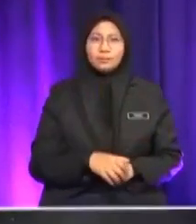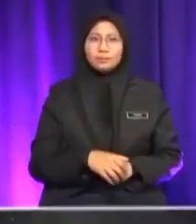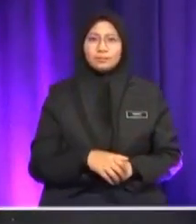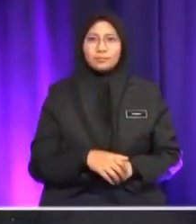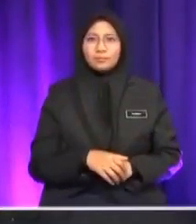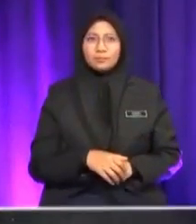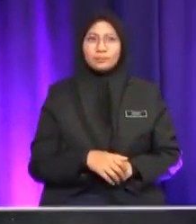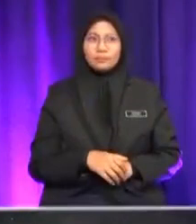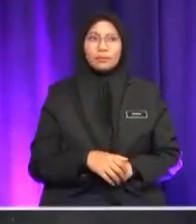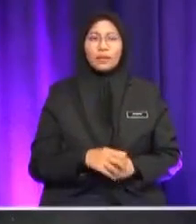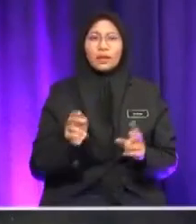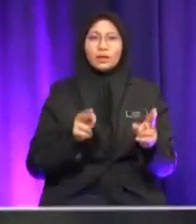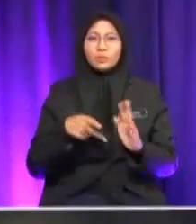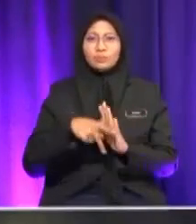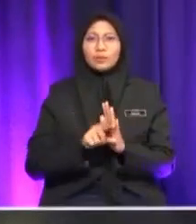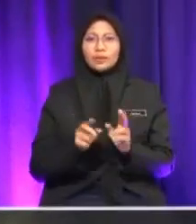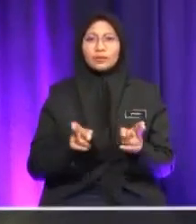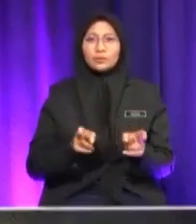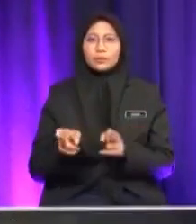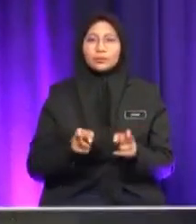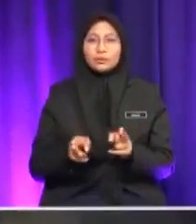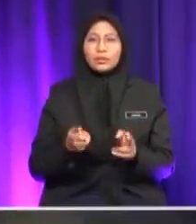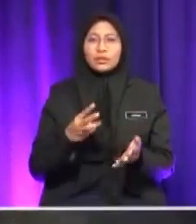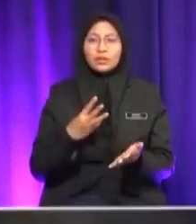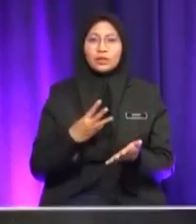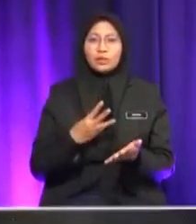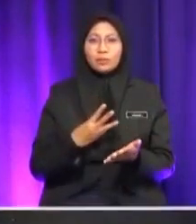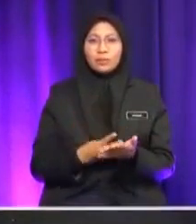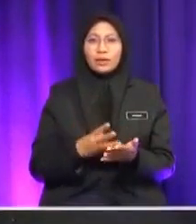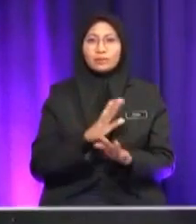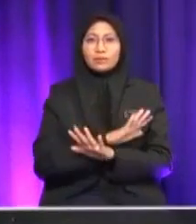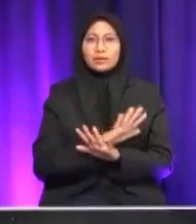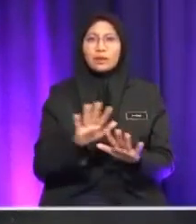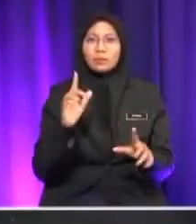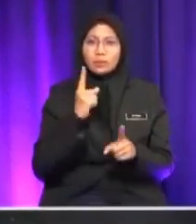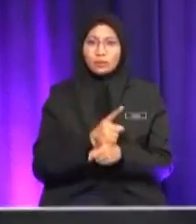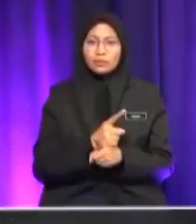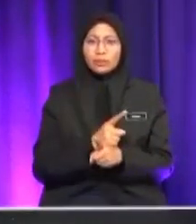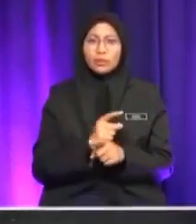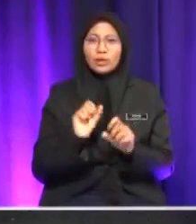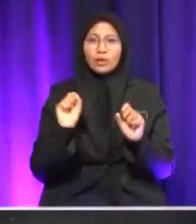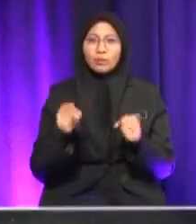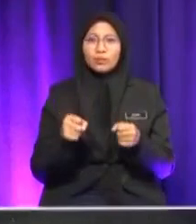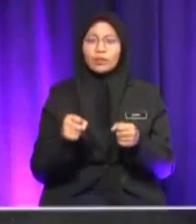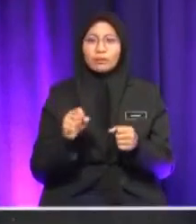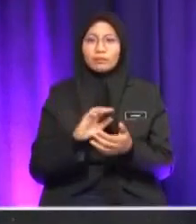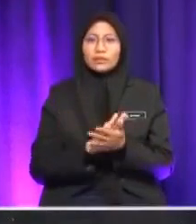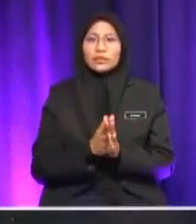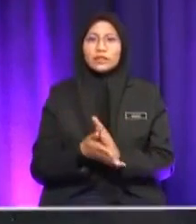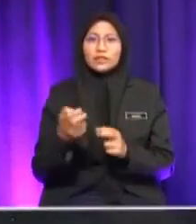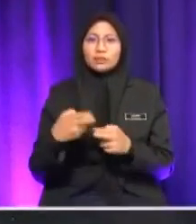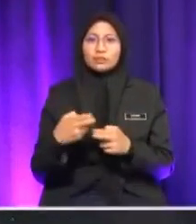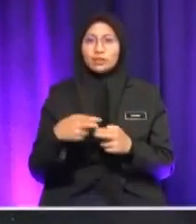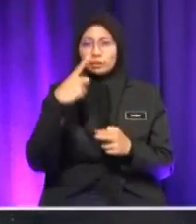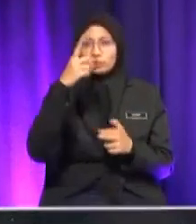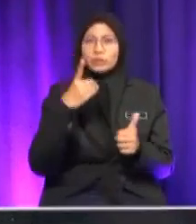keseluruhannya, pengurusan kewangan yang tidak berhemat, dia akan meninggalkan implikasi kepada diri kita, keluarga